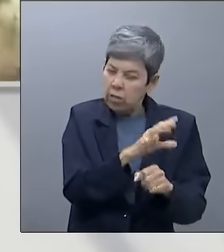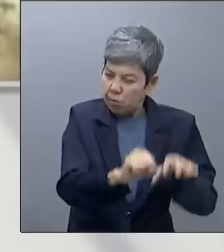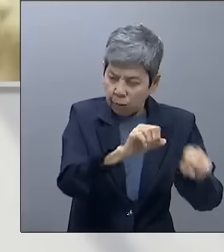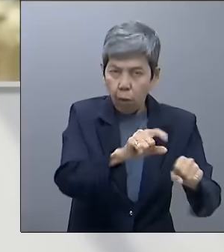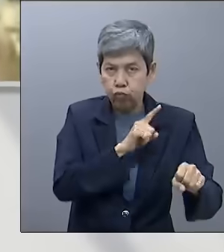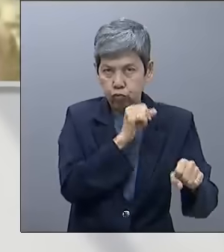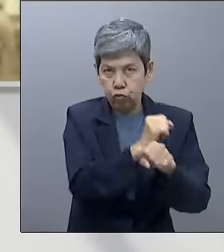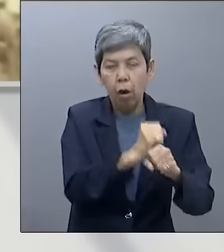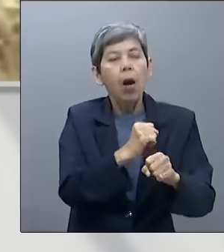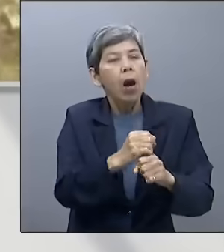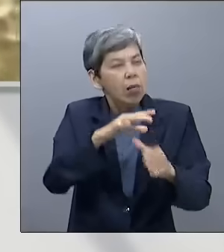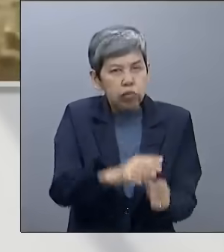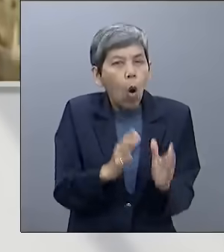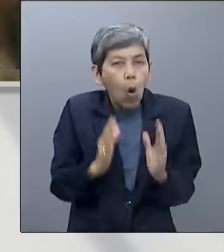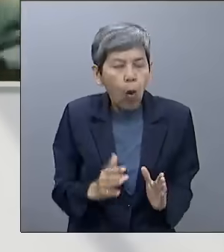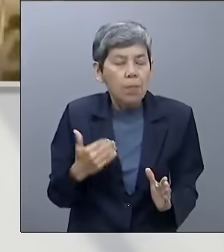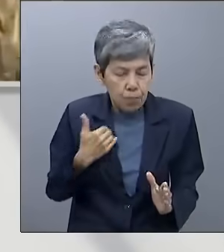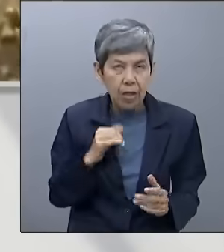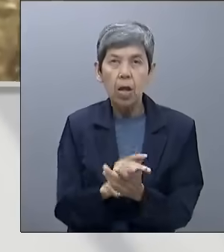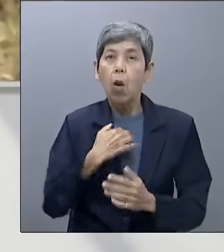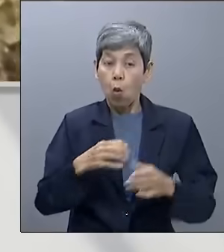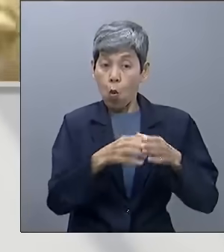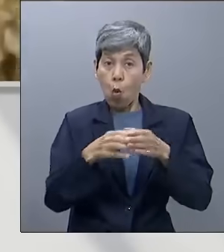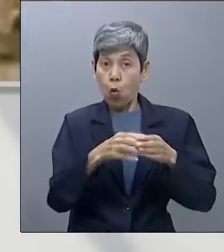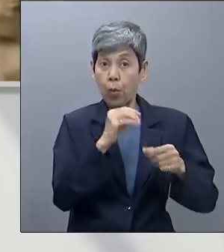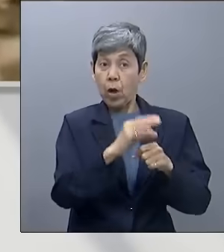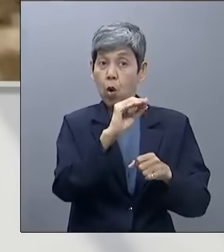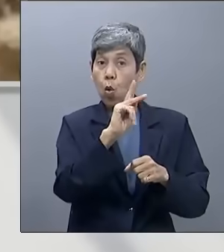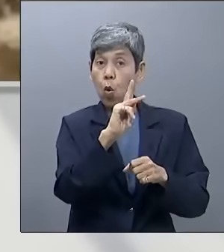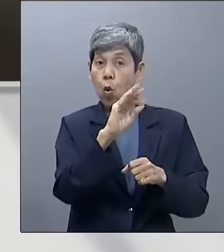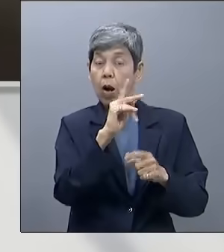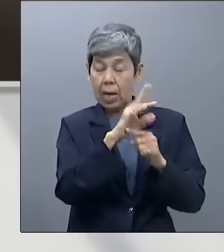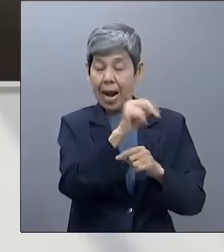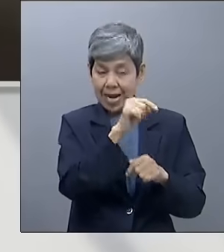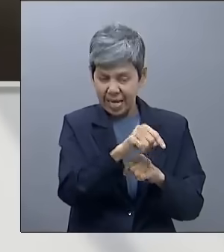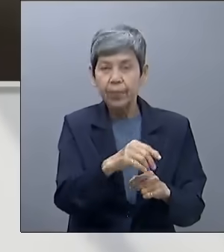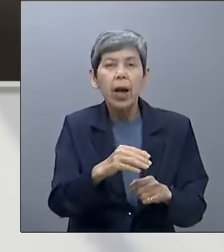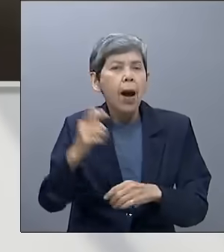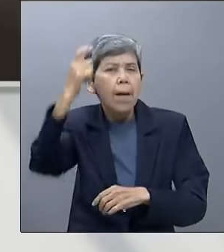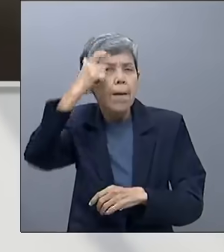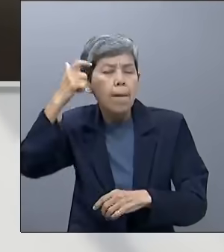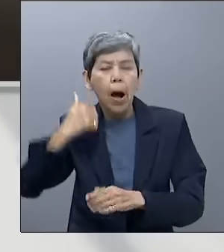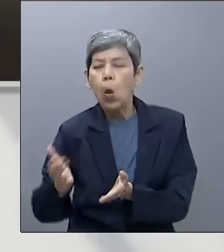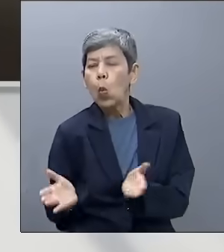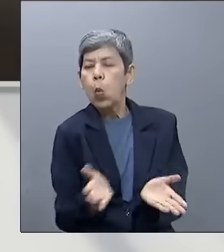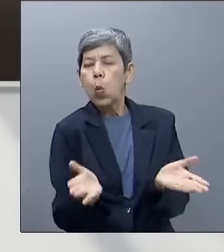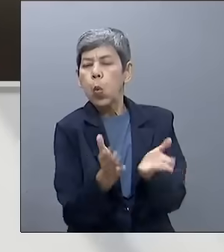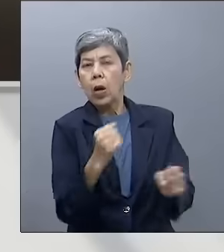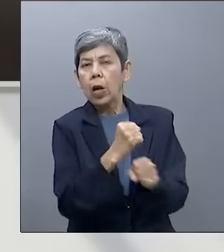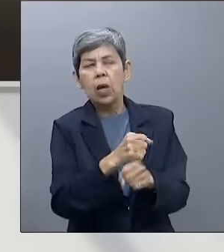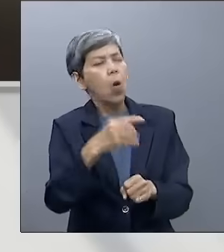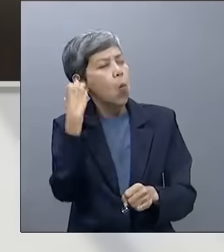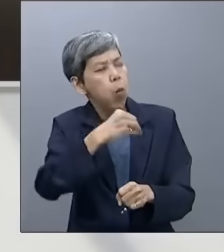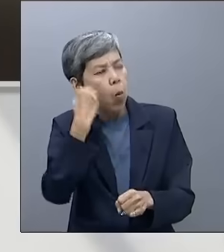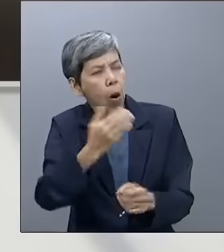ทำค้ามนุษย์ข้ามชาติโดยอ้างว่ากลุ่มโกก้าง bgfและกองทัพเมียนมาร์ให้การสนับสนุนธุรกิจสี